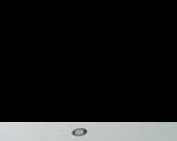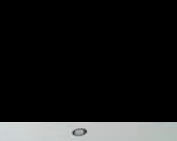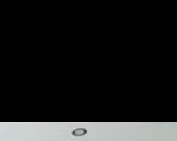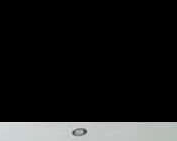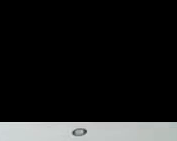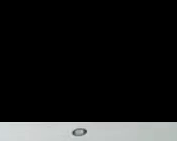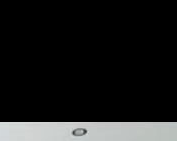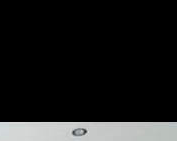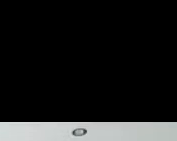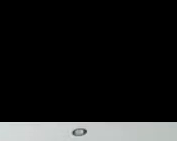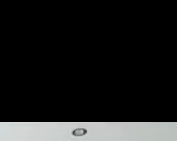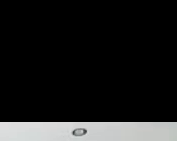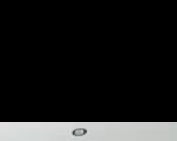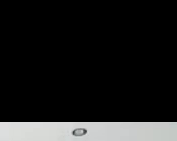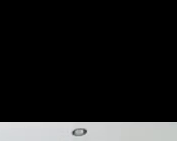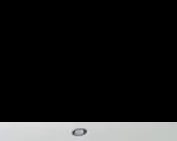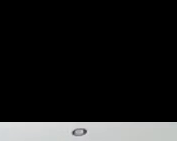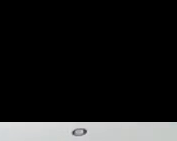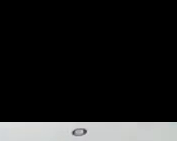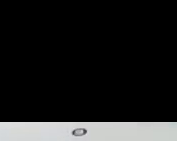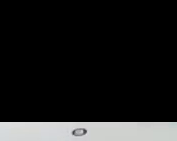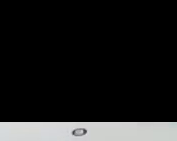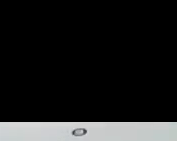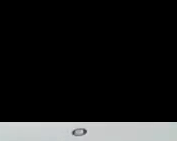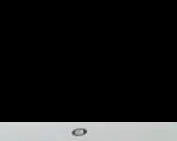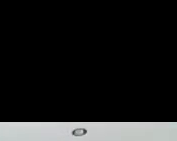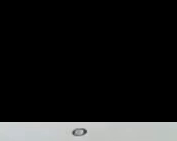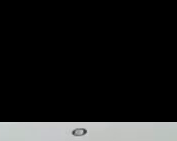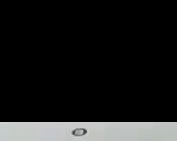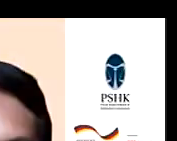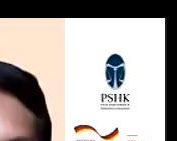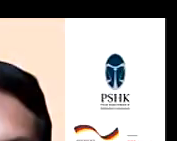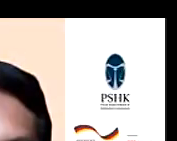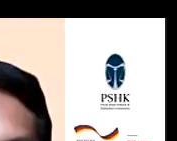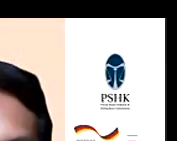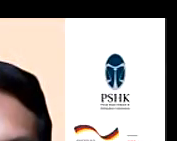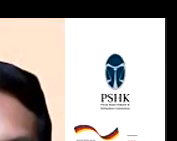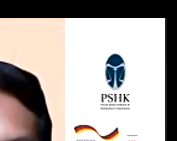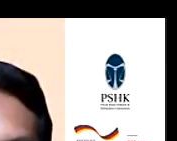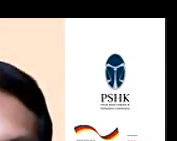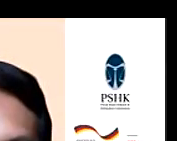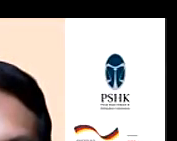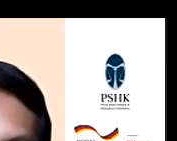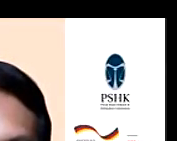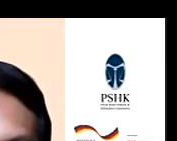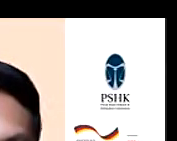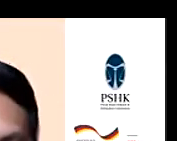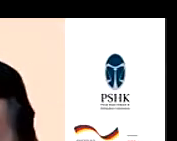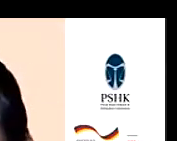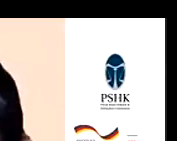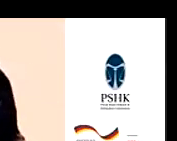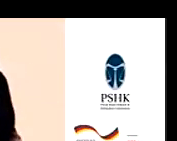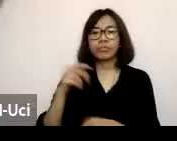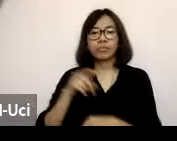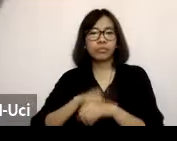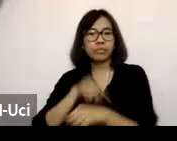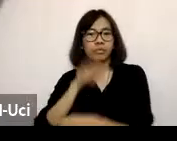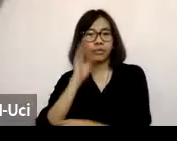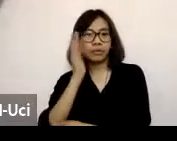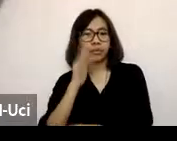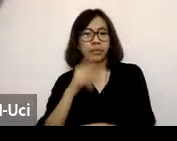penelitian dilakukan kepada bapak map Pak Azis dan ibu Restu bersamaan waktunya bebas menit